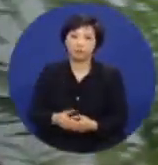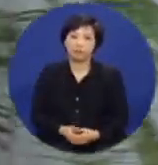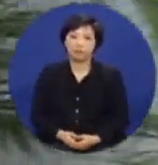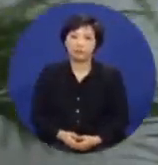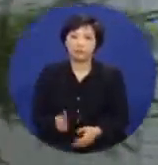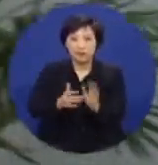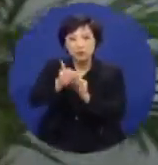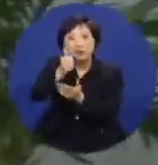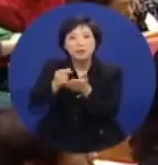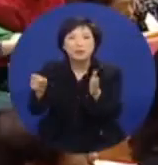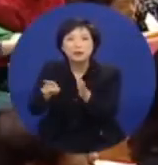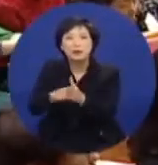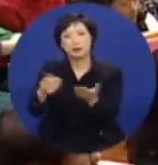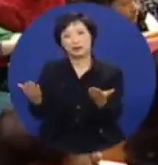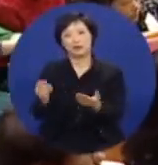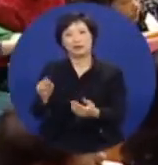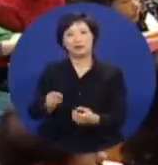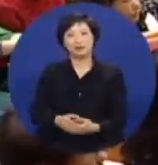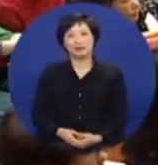뒤에 숨 있는겁니다